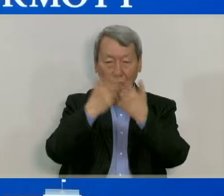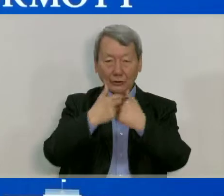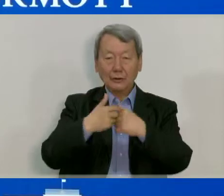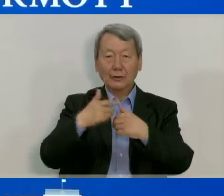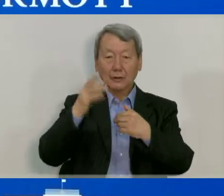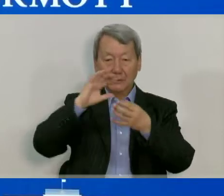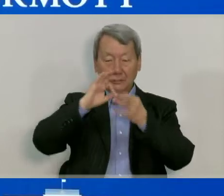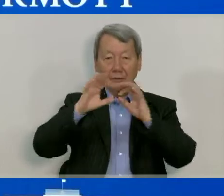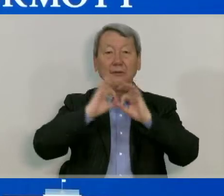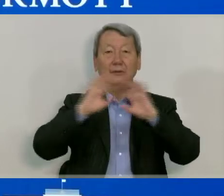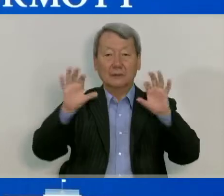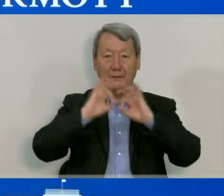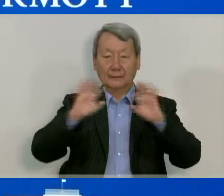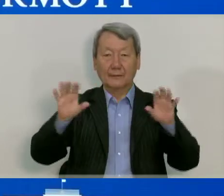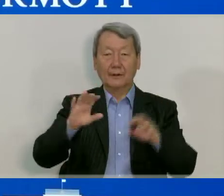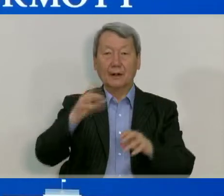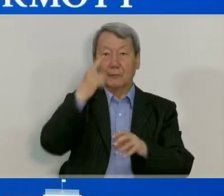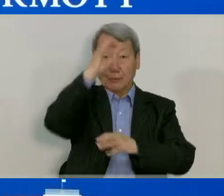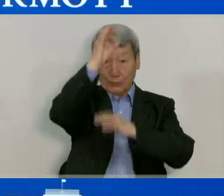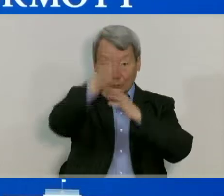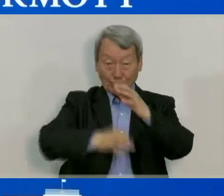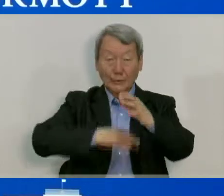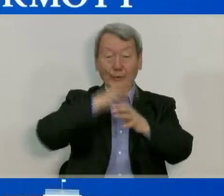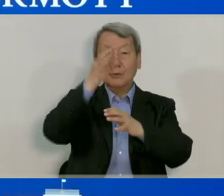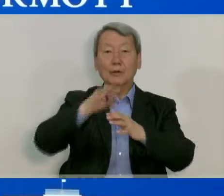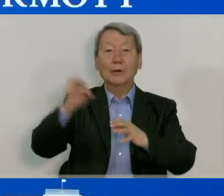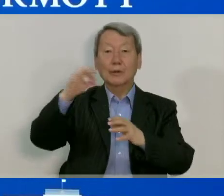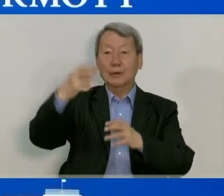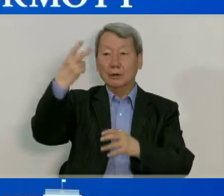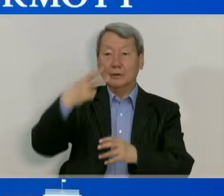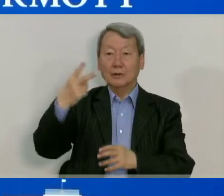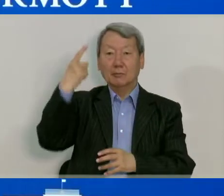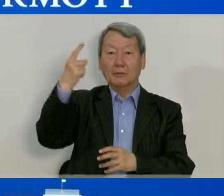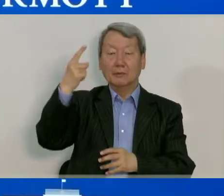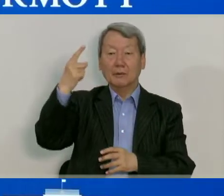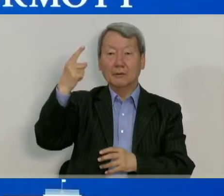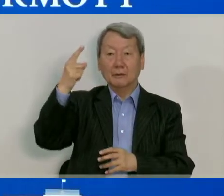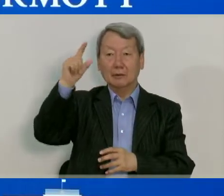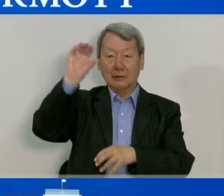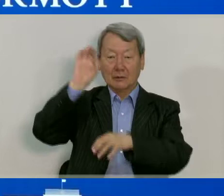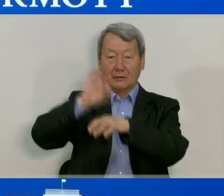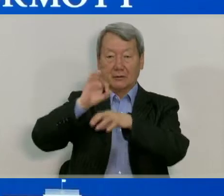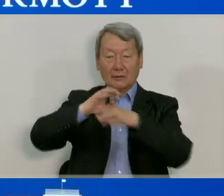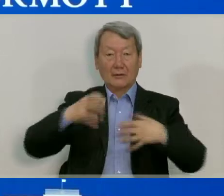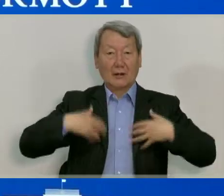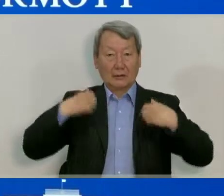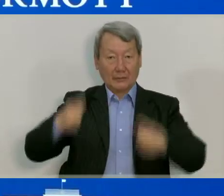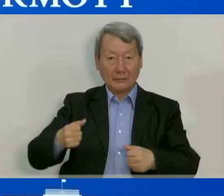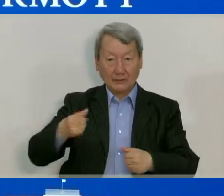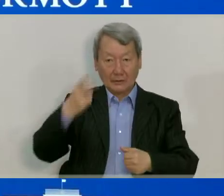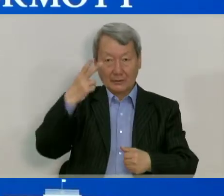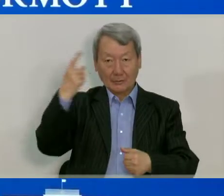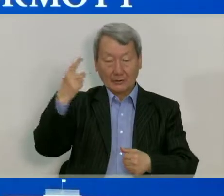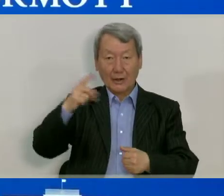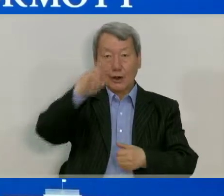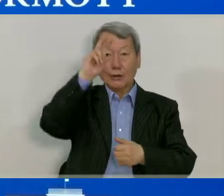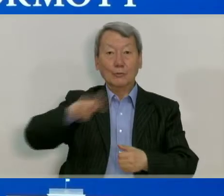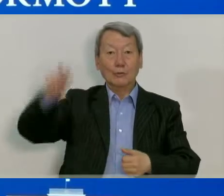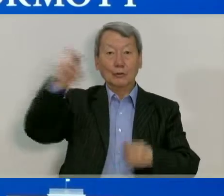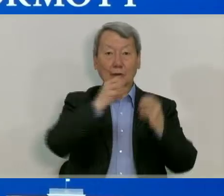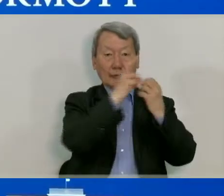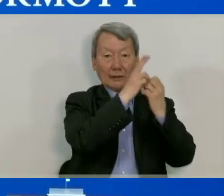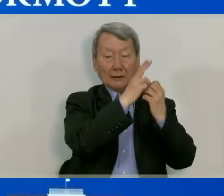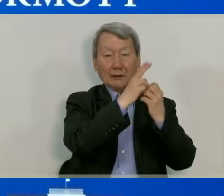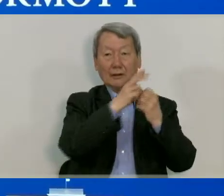маалыматка токтоло кетейин. Бир сутка ичинде жалпысынан 21 бейтап ооруканадан айыгып чыгарылды. Бишкек шаарынан